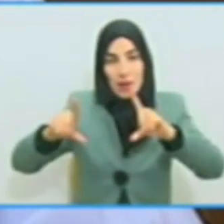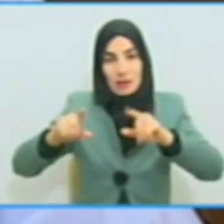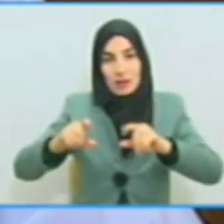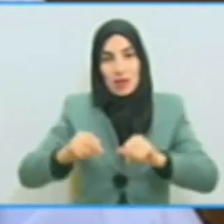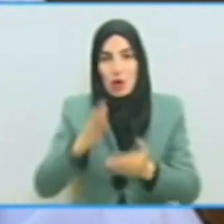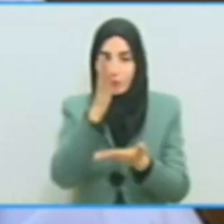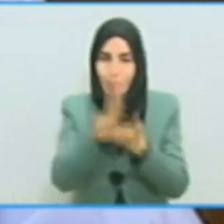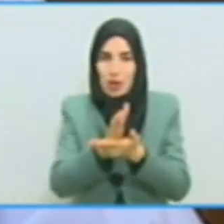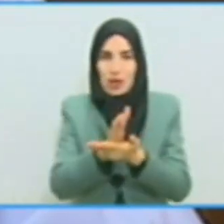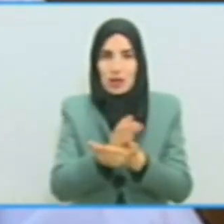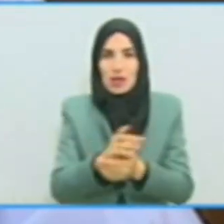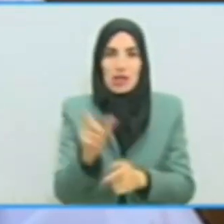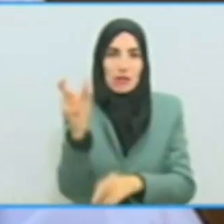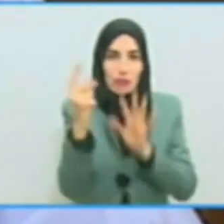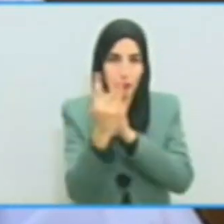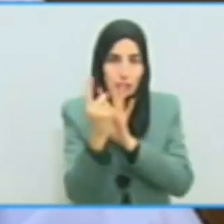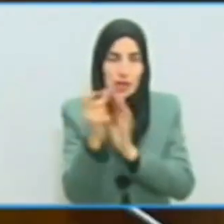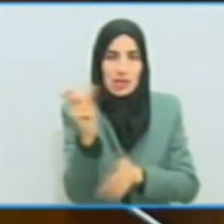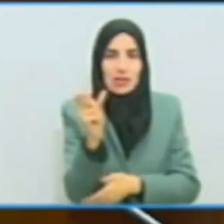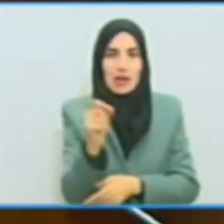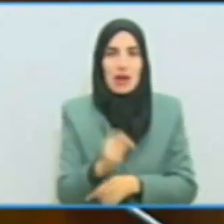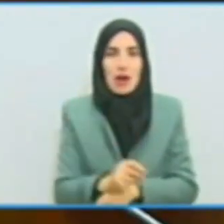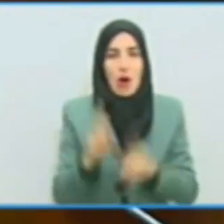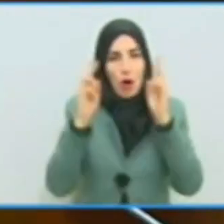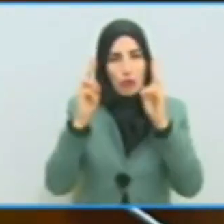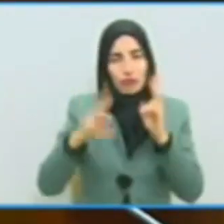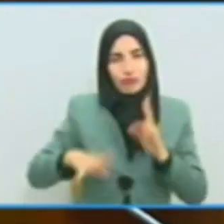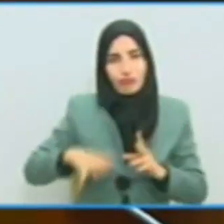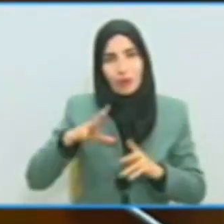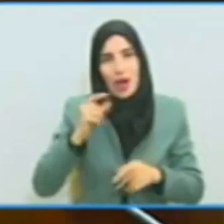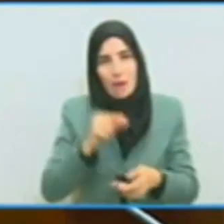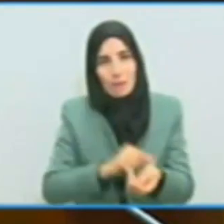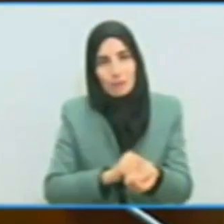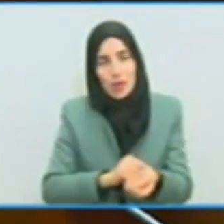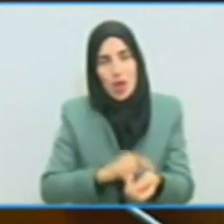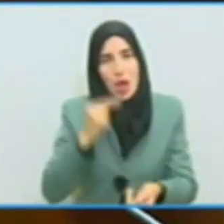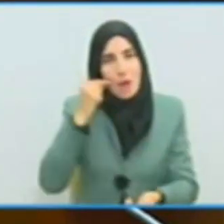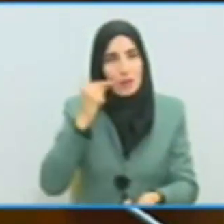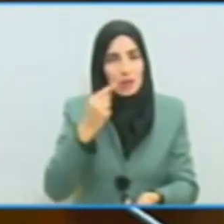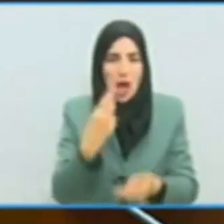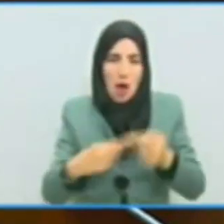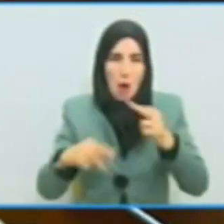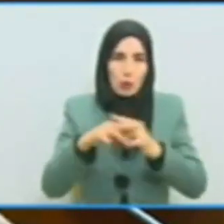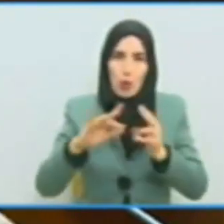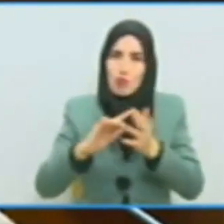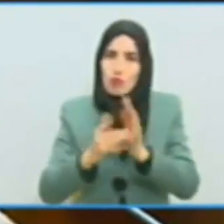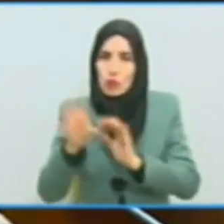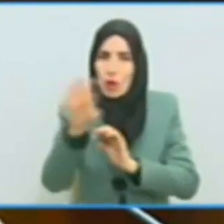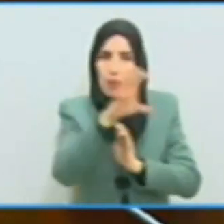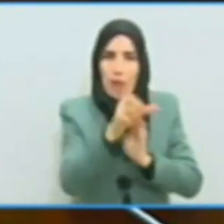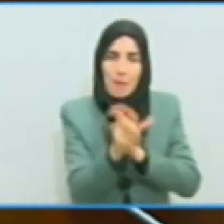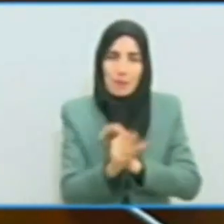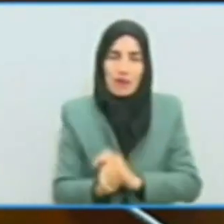بوسطيتها الدينية ومبادئها الإنسانية السامحة التي جعلت منها مرجعية لكثير من الشعوب